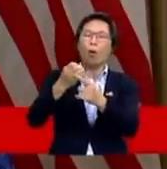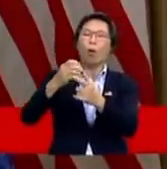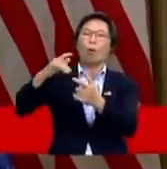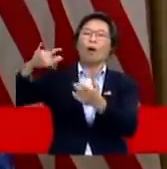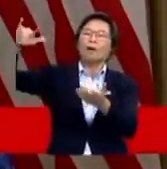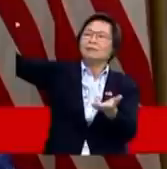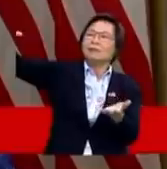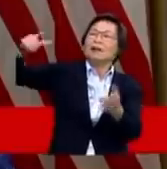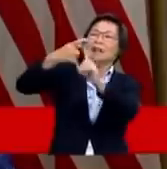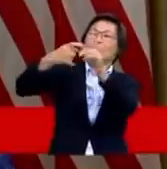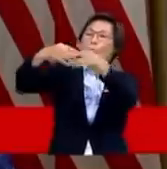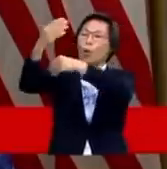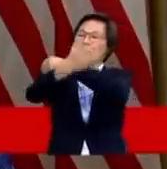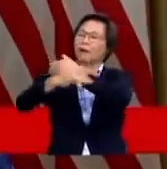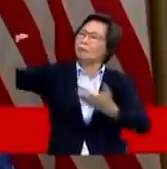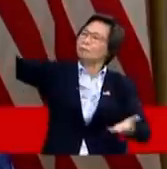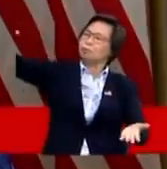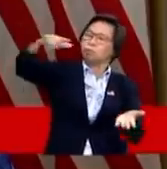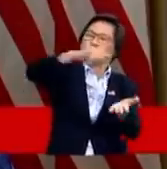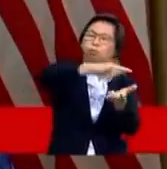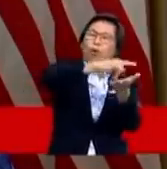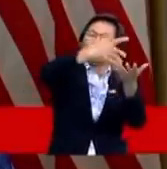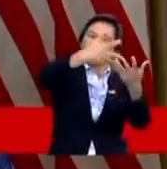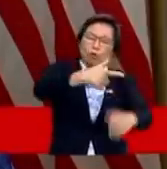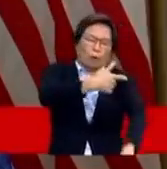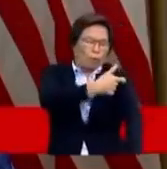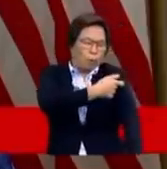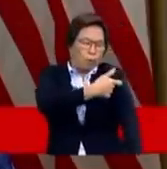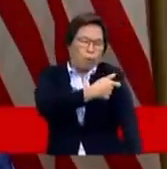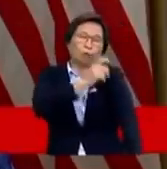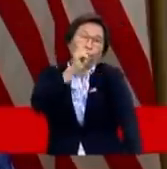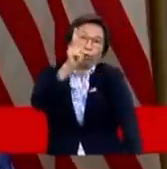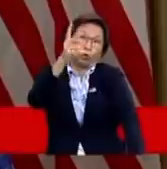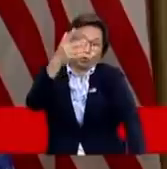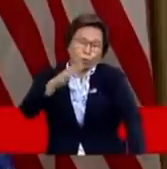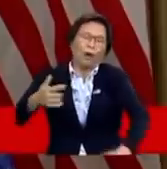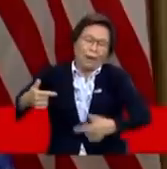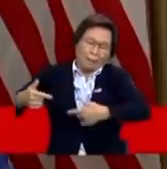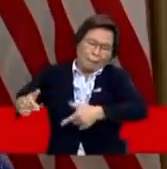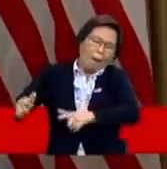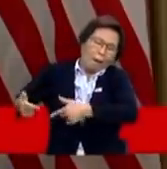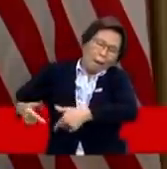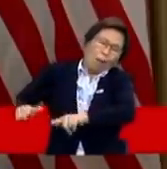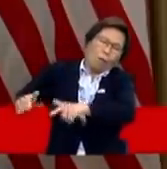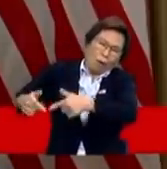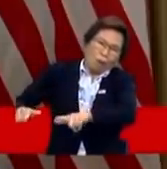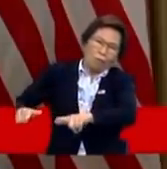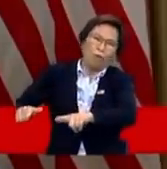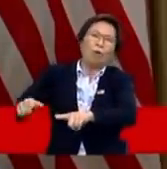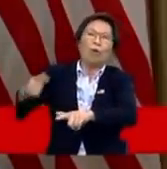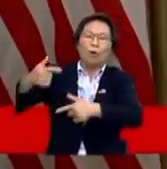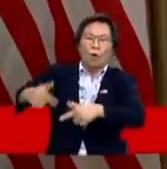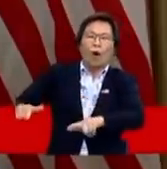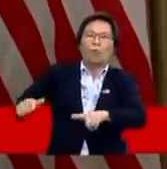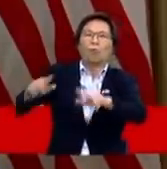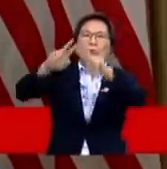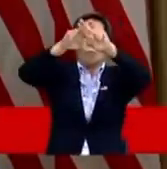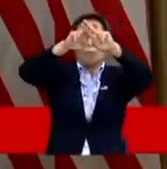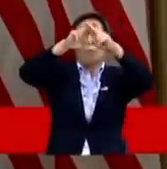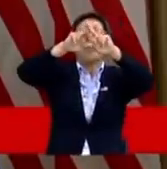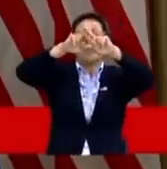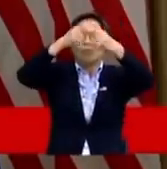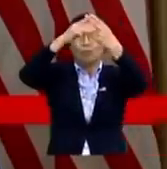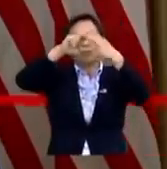dari luar negara dan telah mendapat reaksi indos lengkap dibenarkan untuk menjalani kuret Ibu